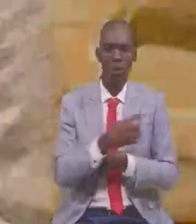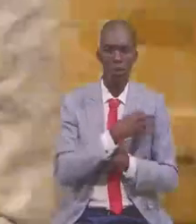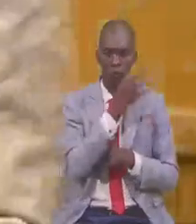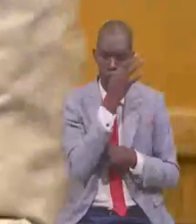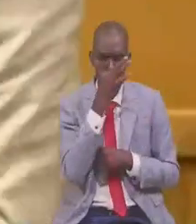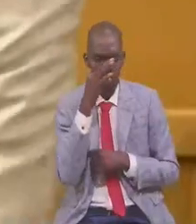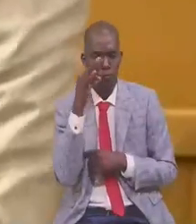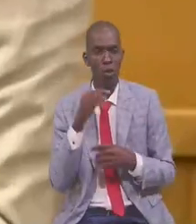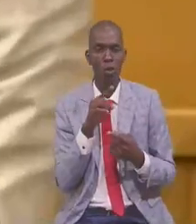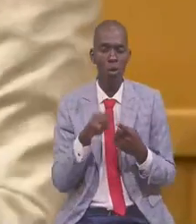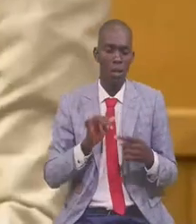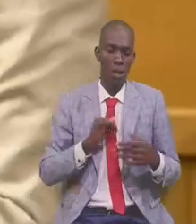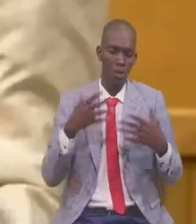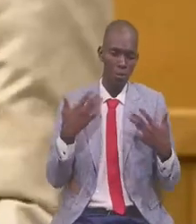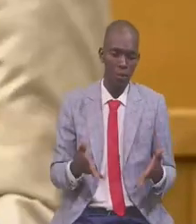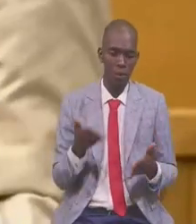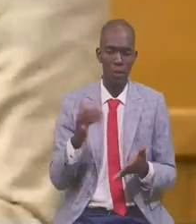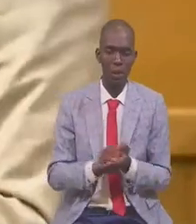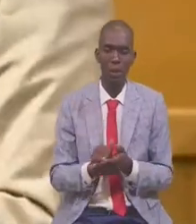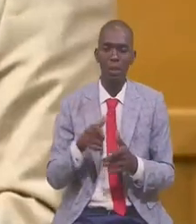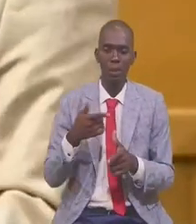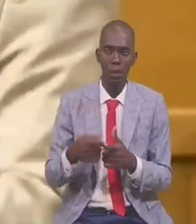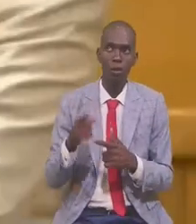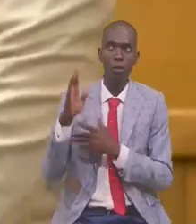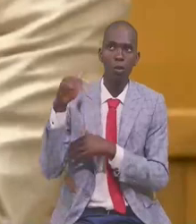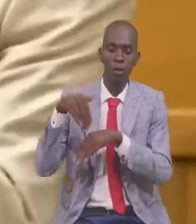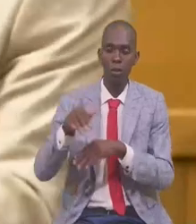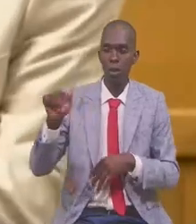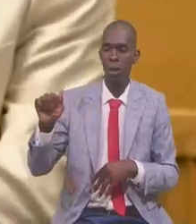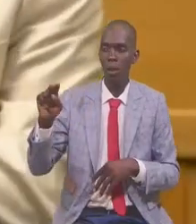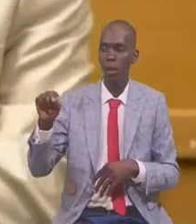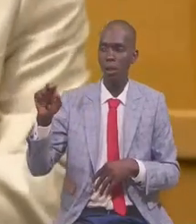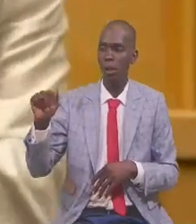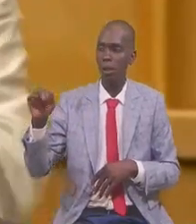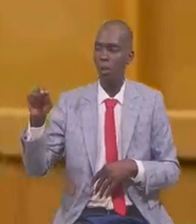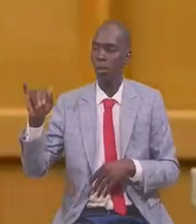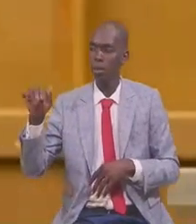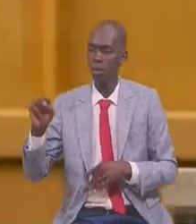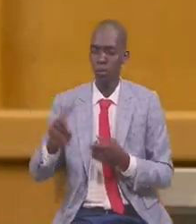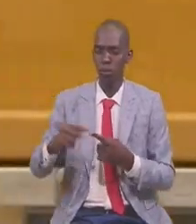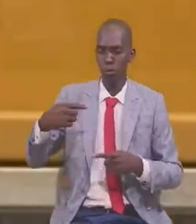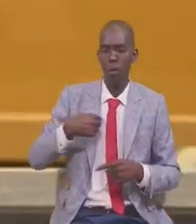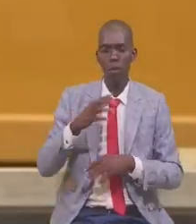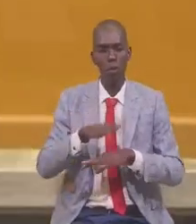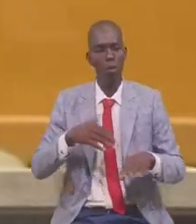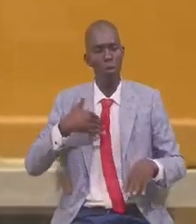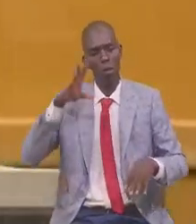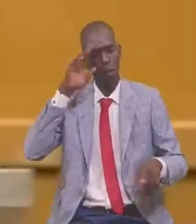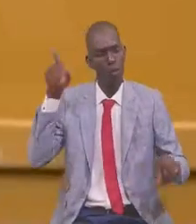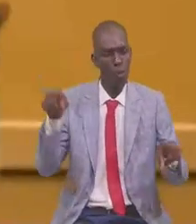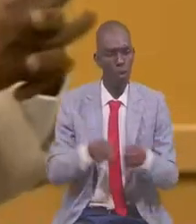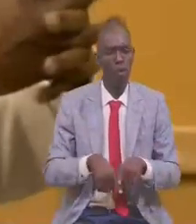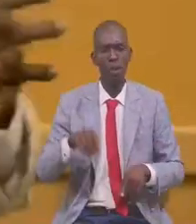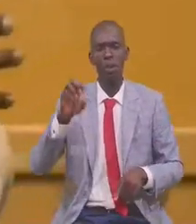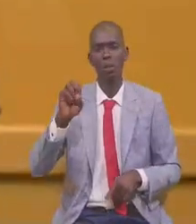fais, et qu'il y a Ananias qui vient, et qui me dit, frère Saul, le Seigneur qui t'est apparu sur le chemin,